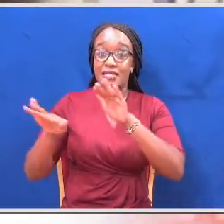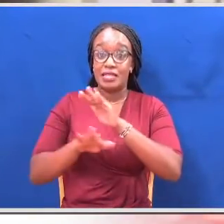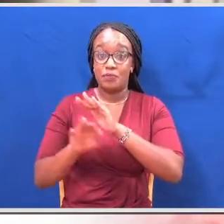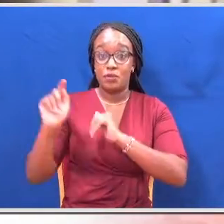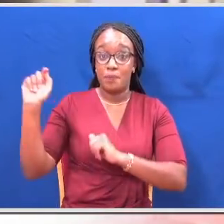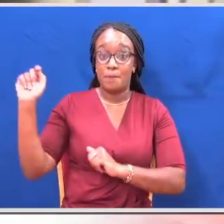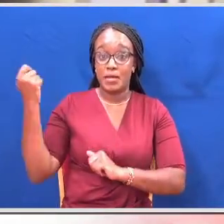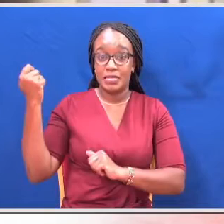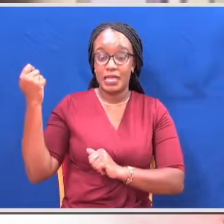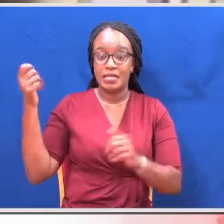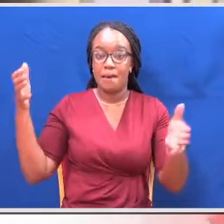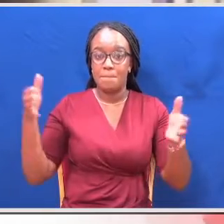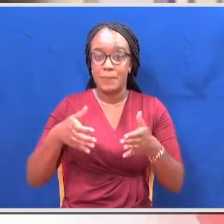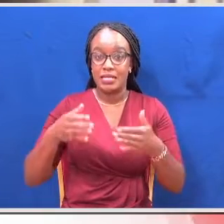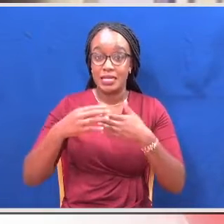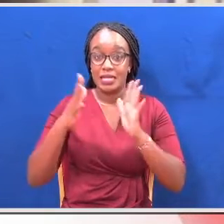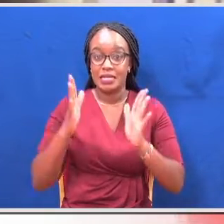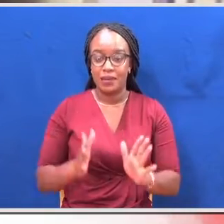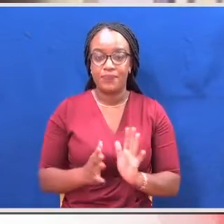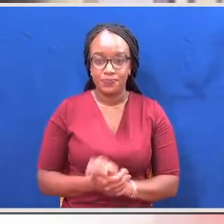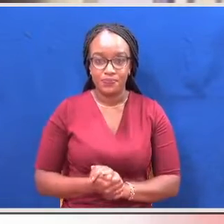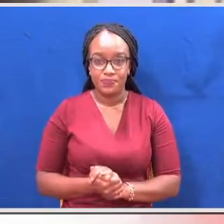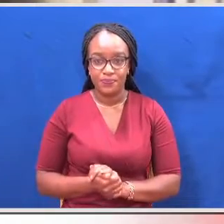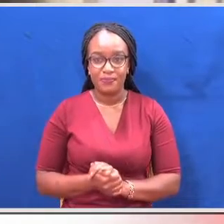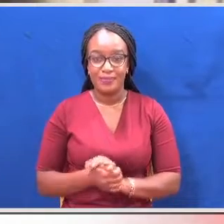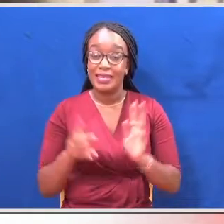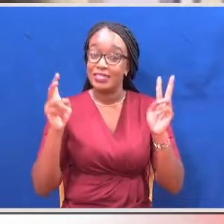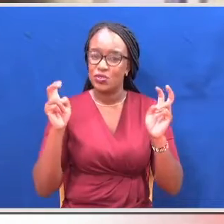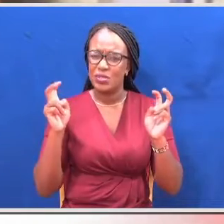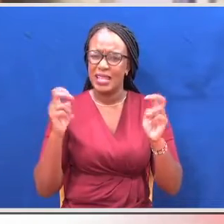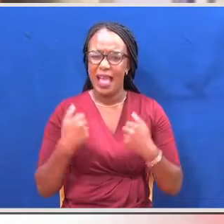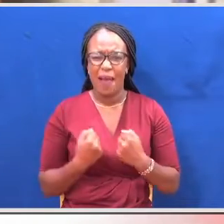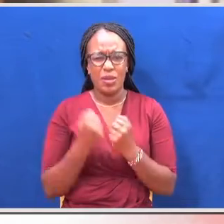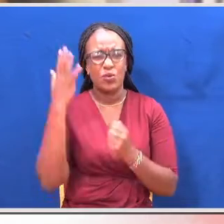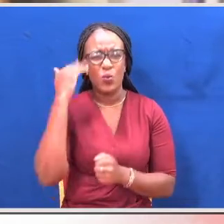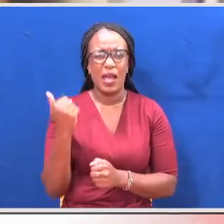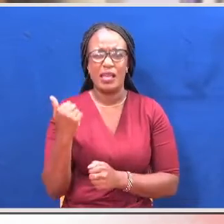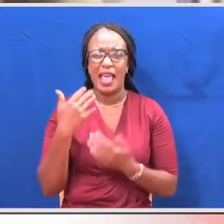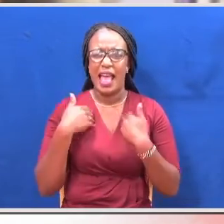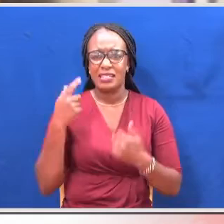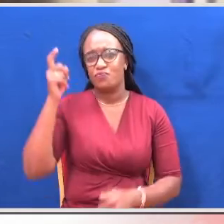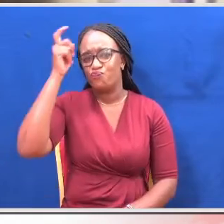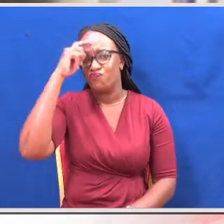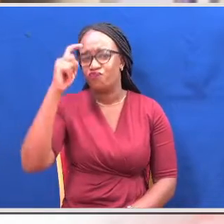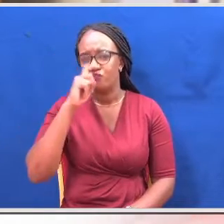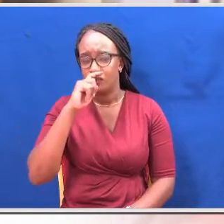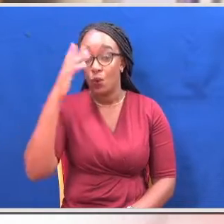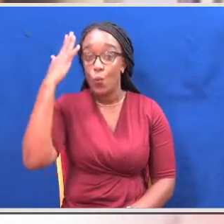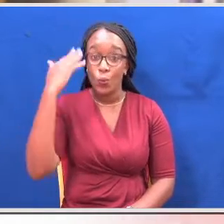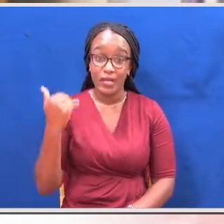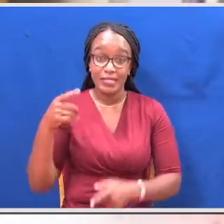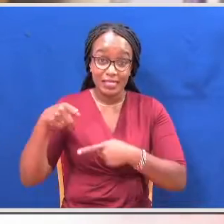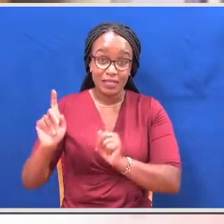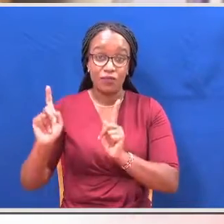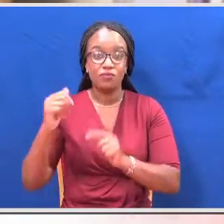ambayo inafanywa kwa sababu ya roho mbaya ama kuonea mwingine wivu jinsi anavyotembea